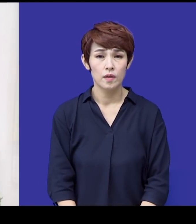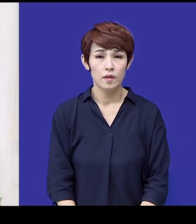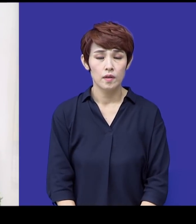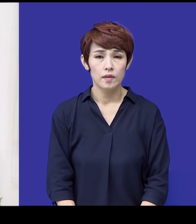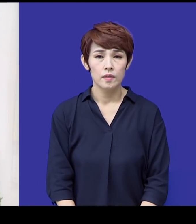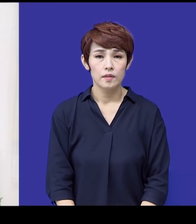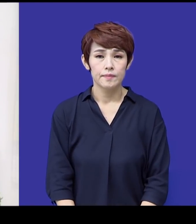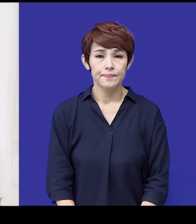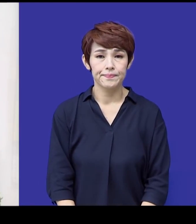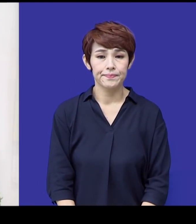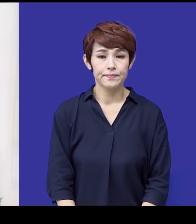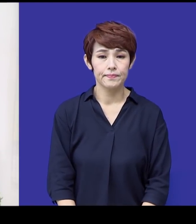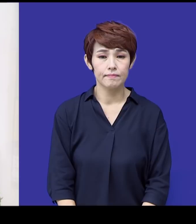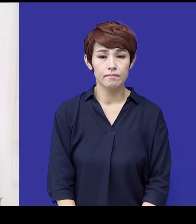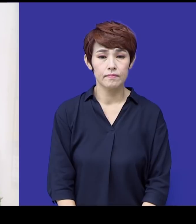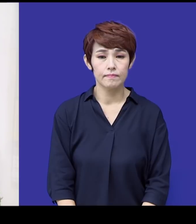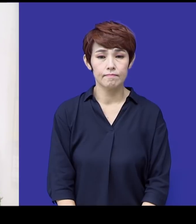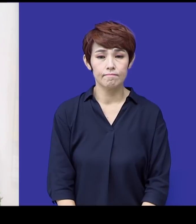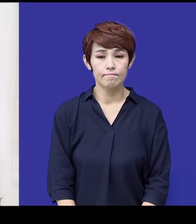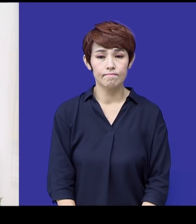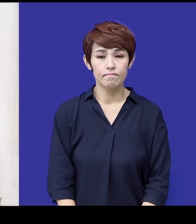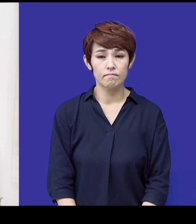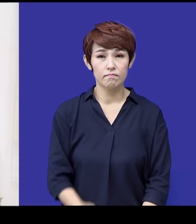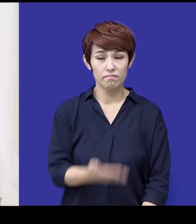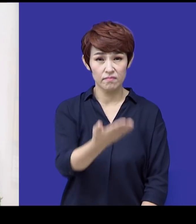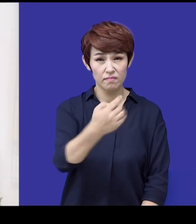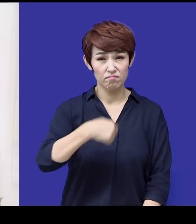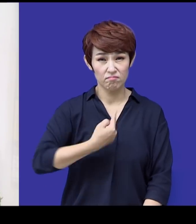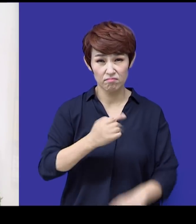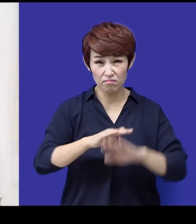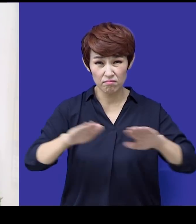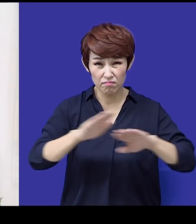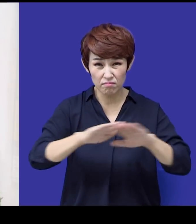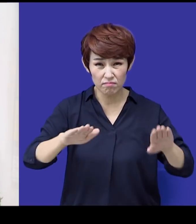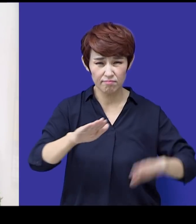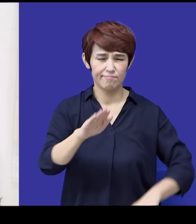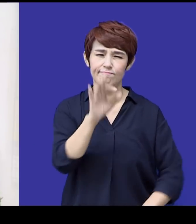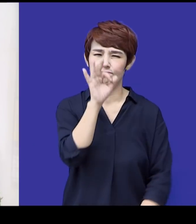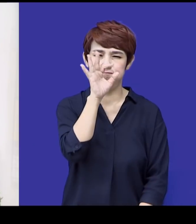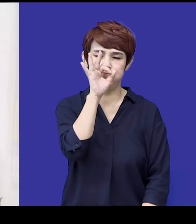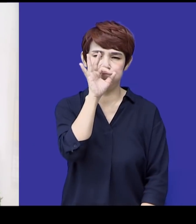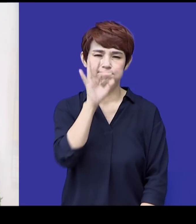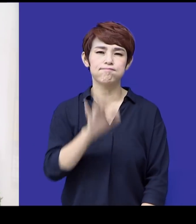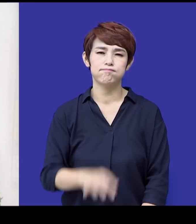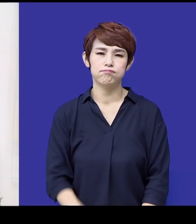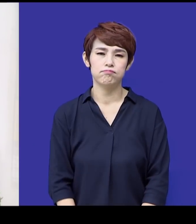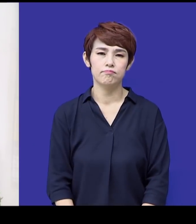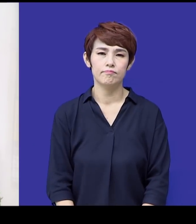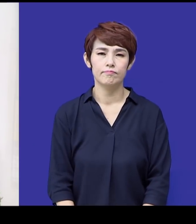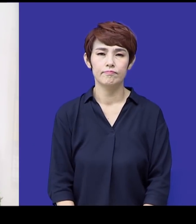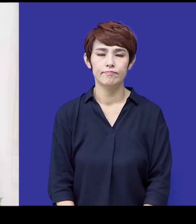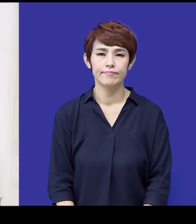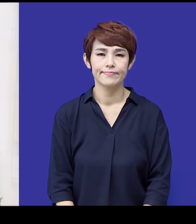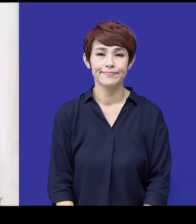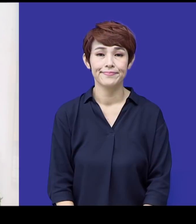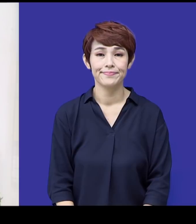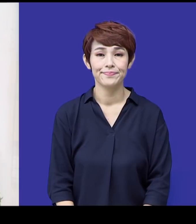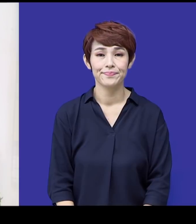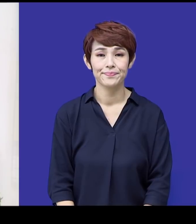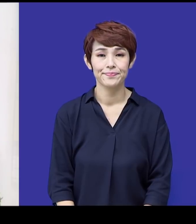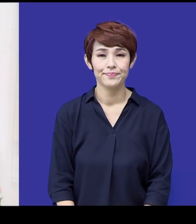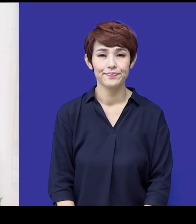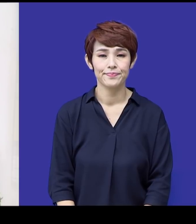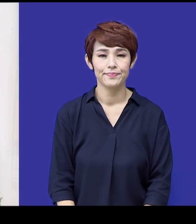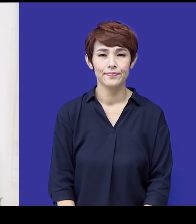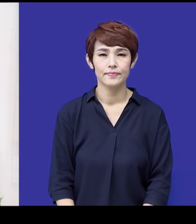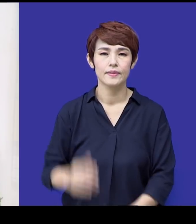그런 것들은 본인이 해결하려 해도 해결되지 않지 않냐. 그거는